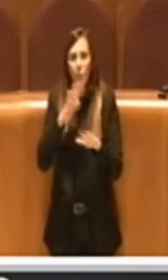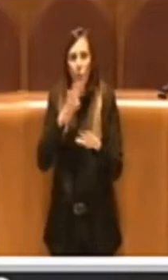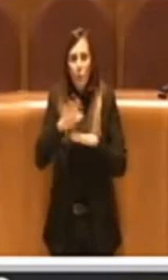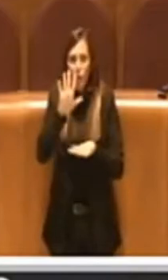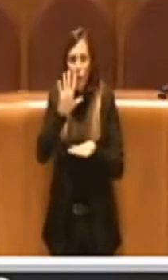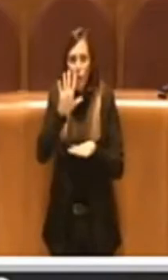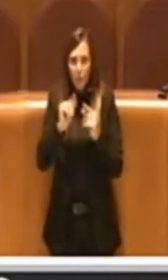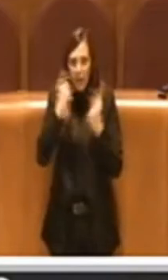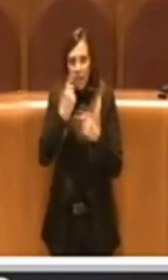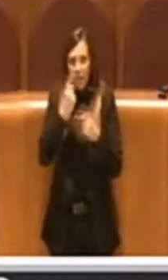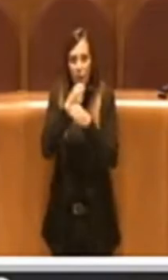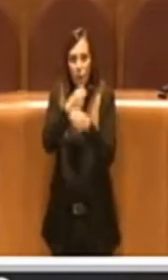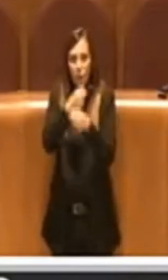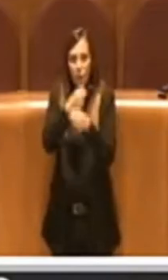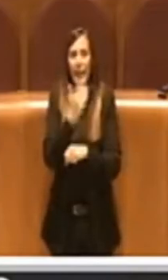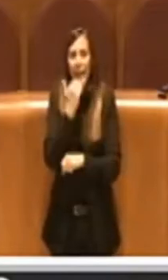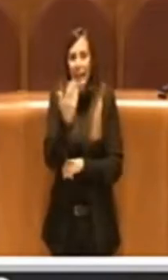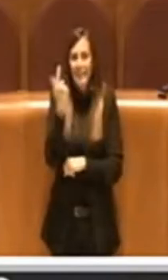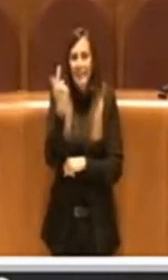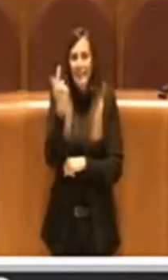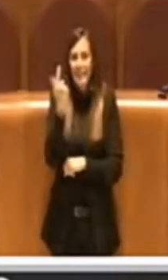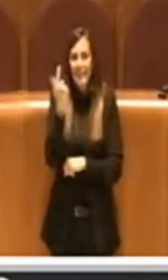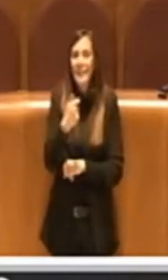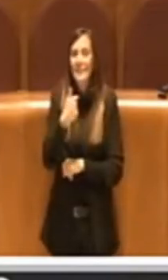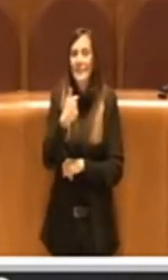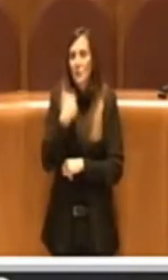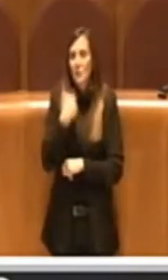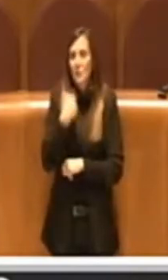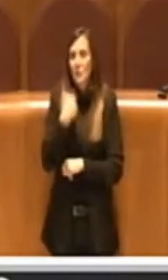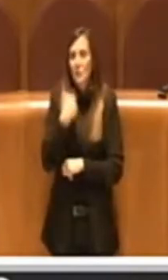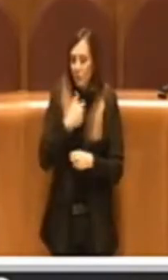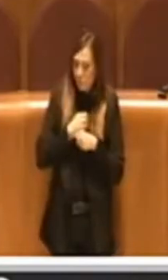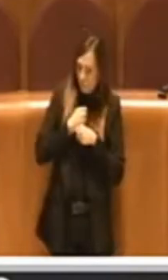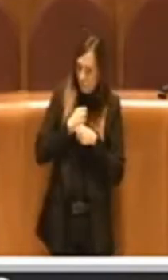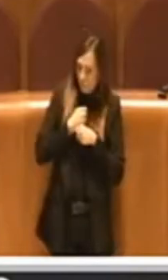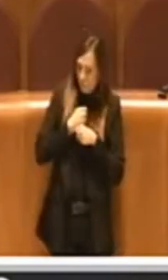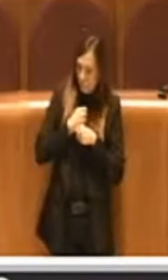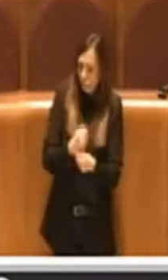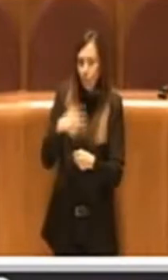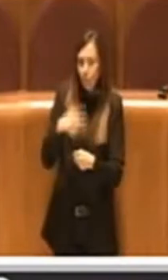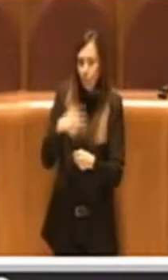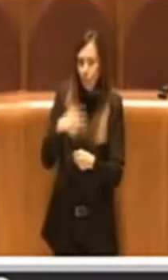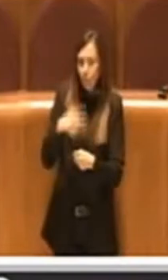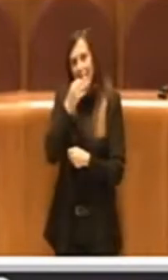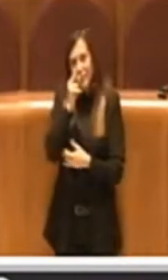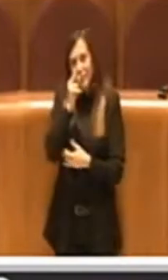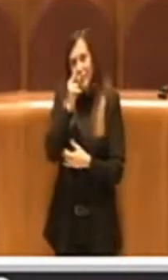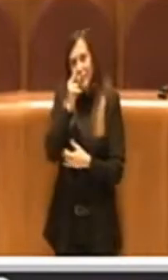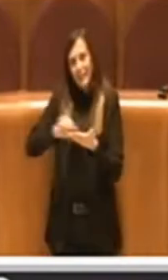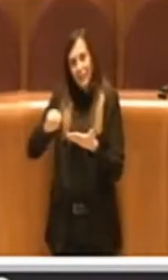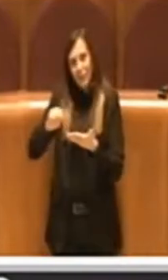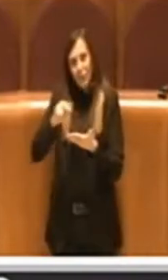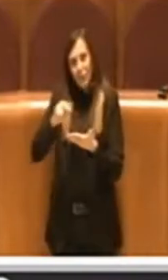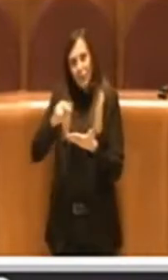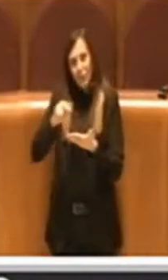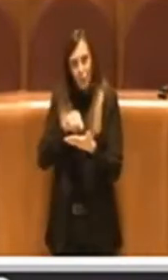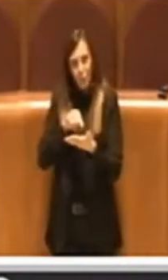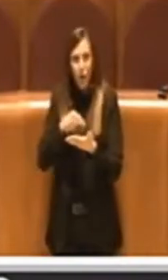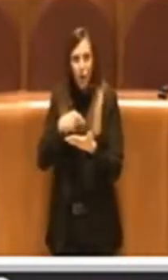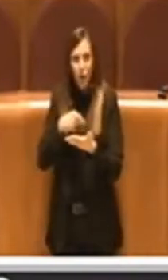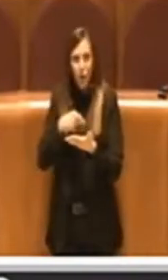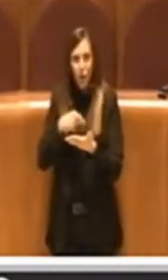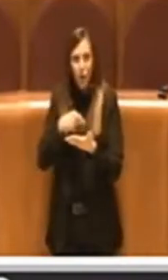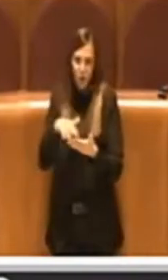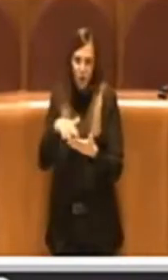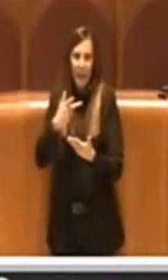grazie presidente penso di rappresentare in questa dichiarazione di voto dopo aver anche dichiarato per iscritto in chat